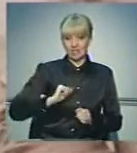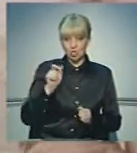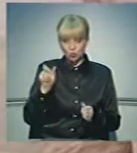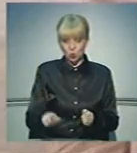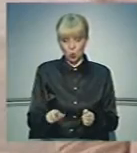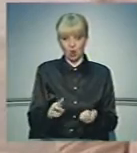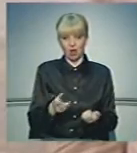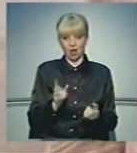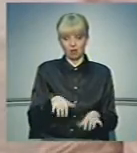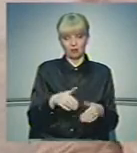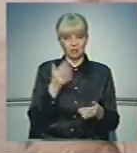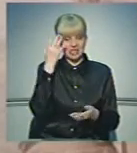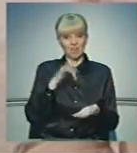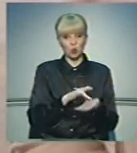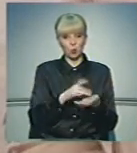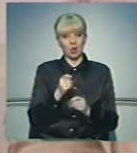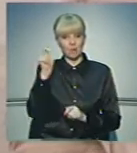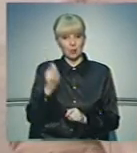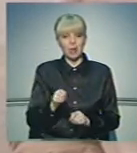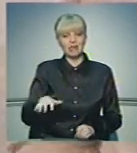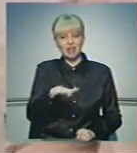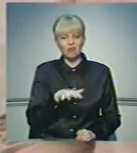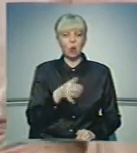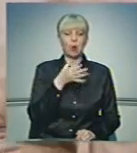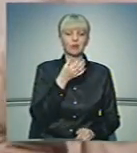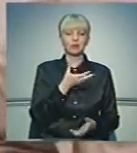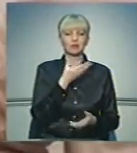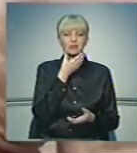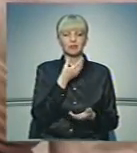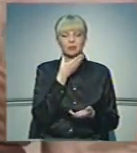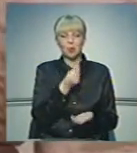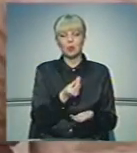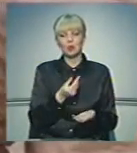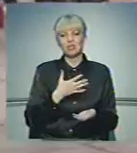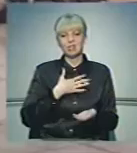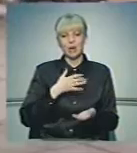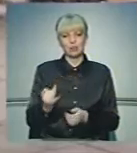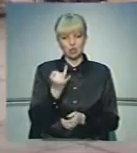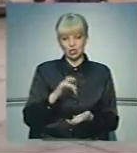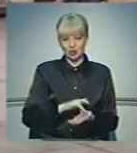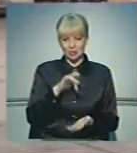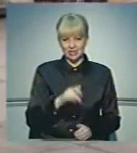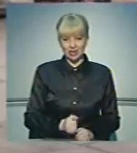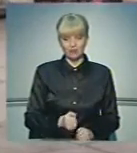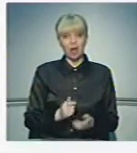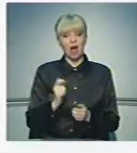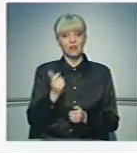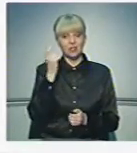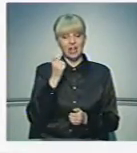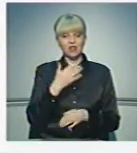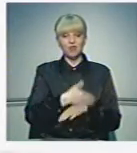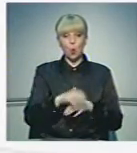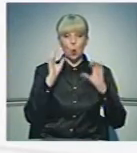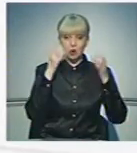а тем более представить себе туристов, которые приехали с Европы полюбоваться историческим нашим центром. А ось власники вуличного